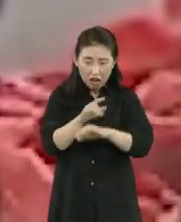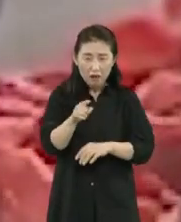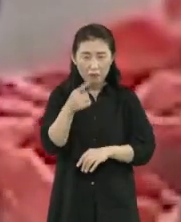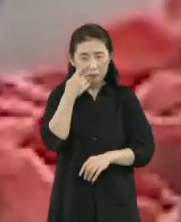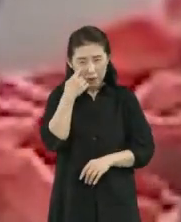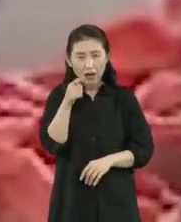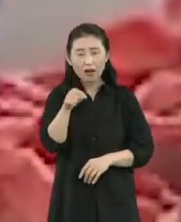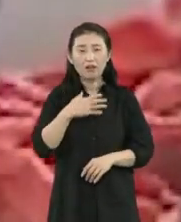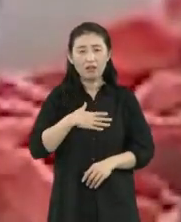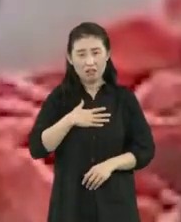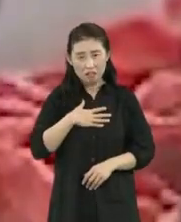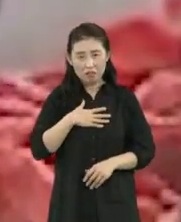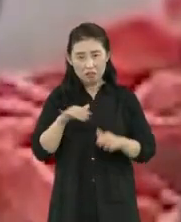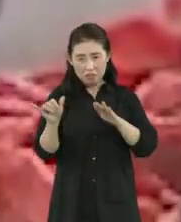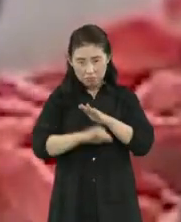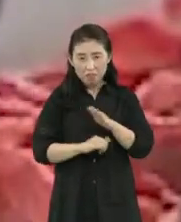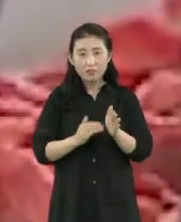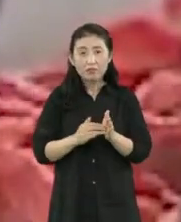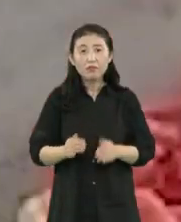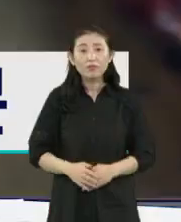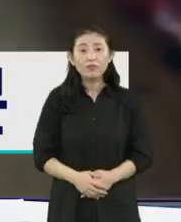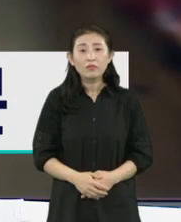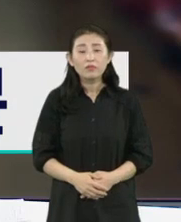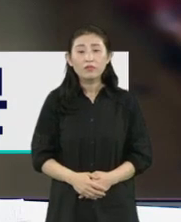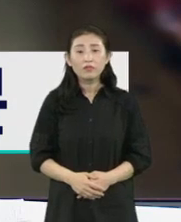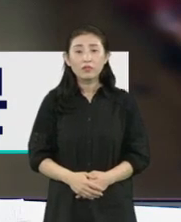이용했다고 밝혔습니다.